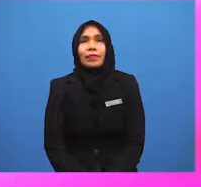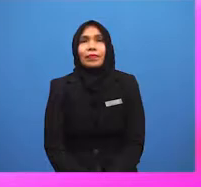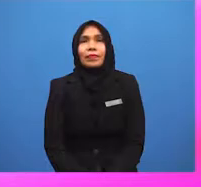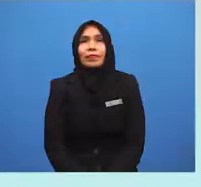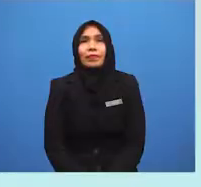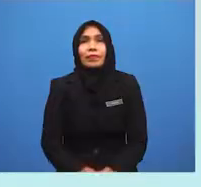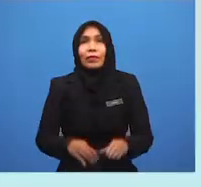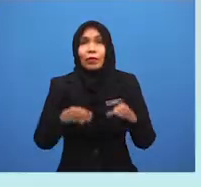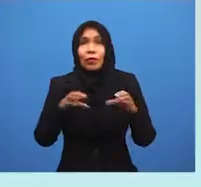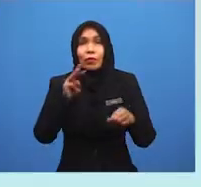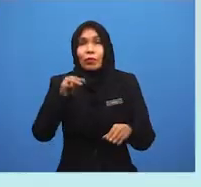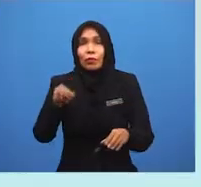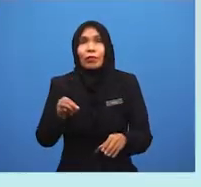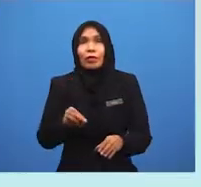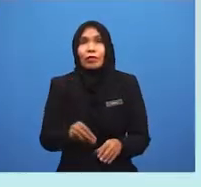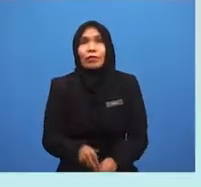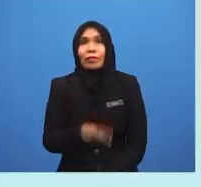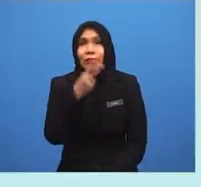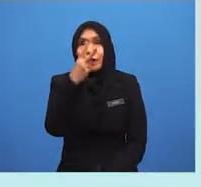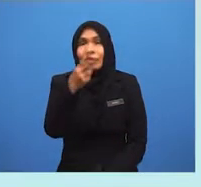hayati gambar keempat.